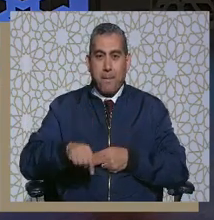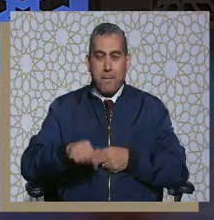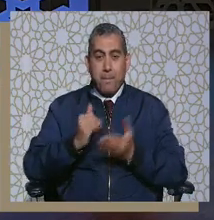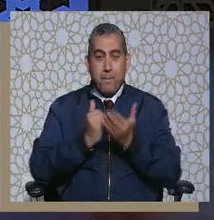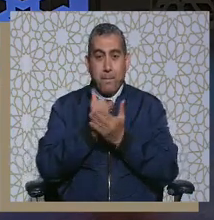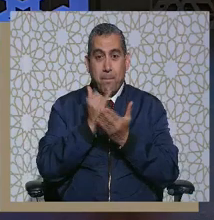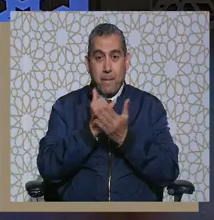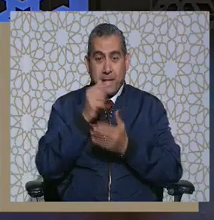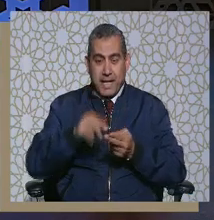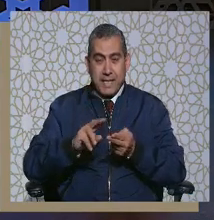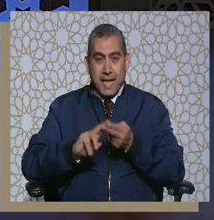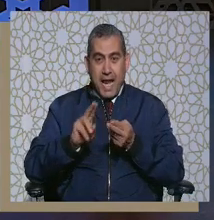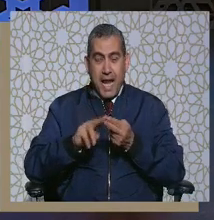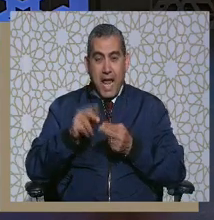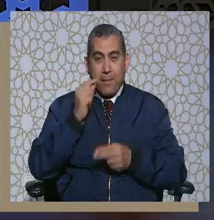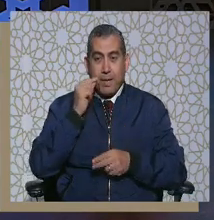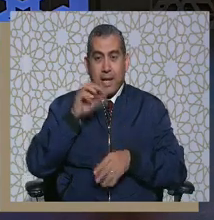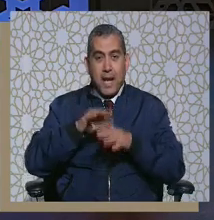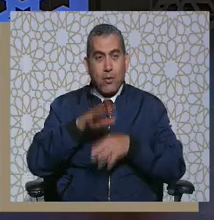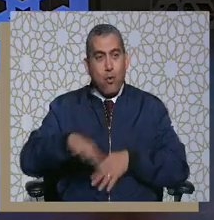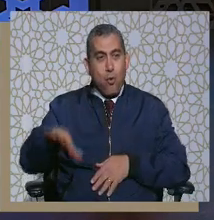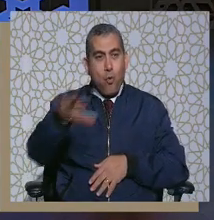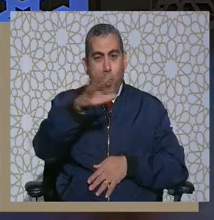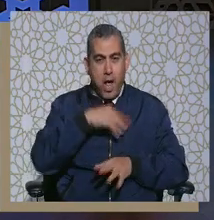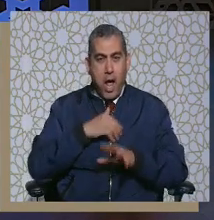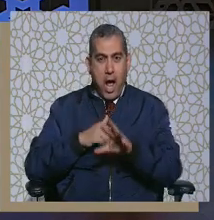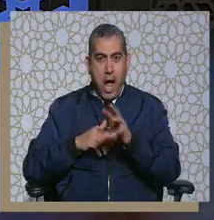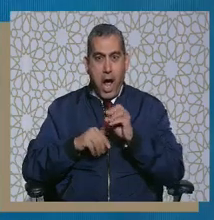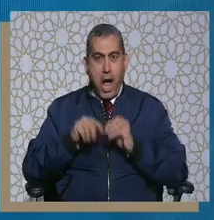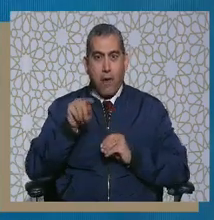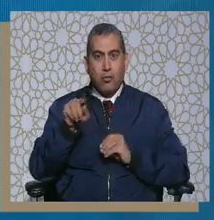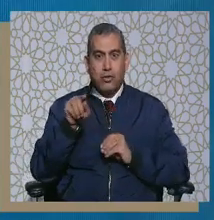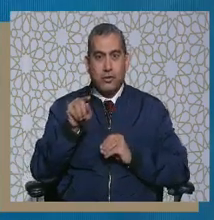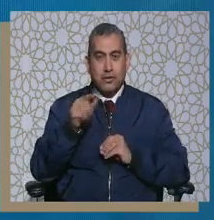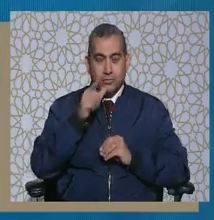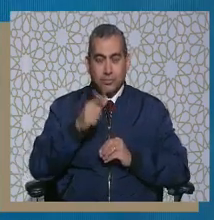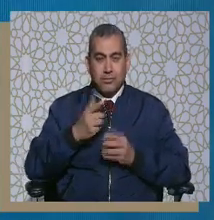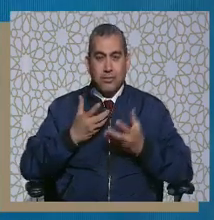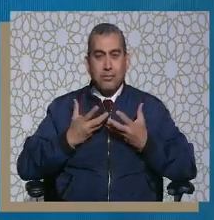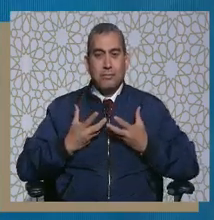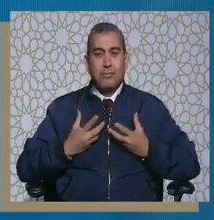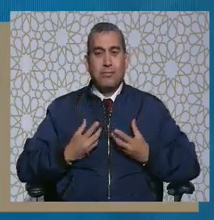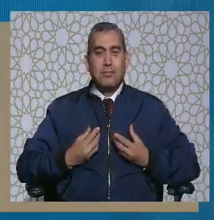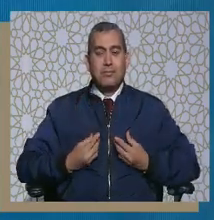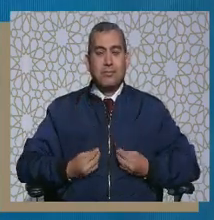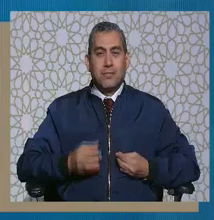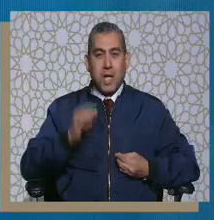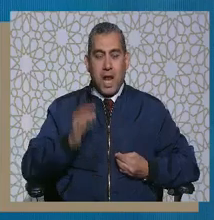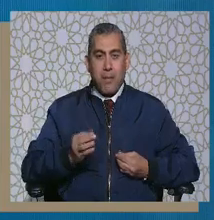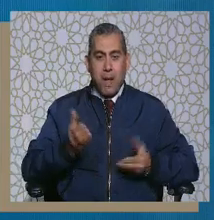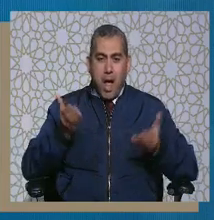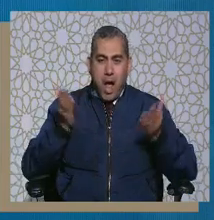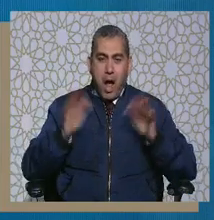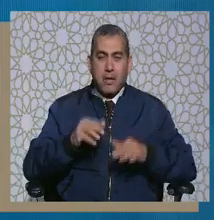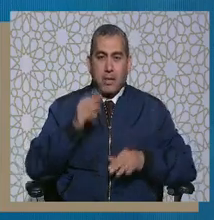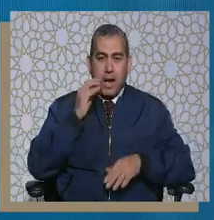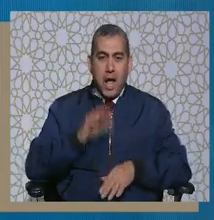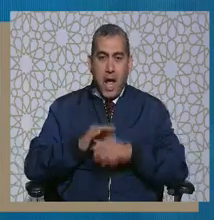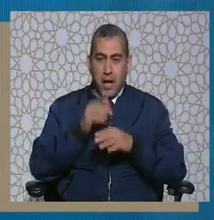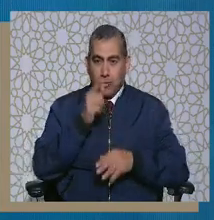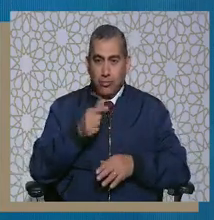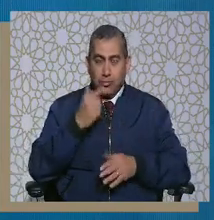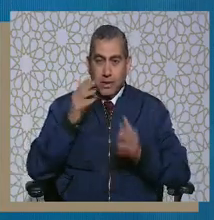السلام اللي الناس كلها محتاجاها عشان تحتاج ان هي تهدى واكتر حاجه هنتكلم عنها